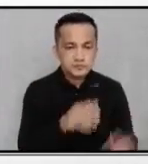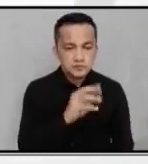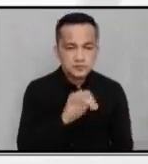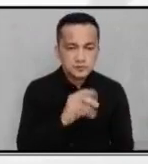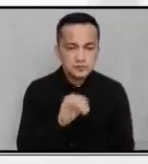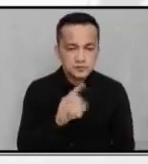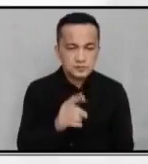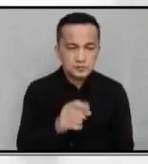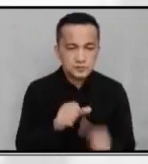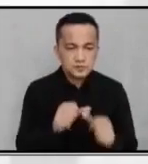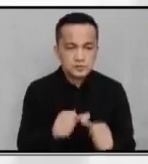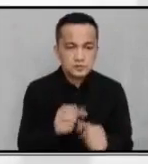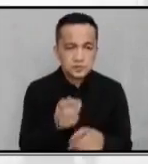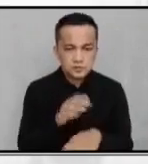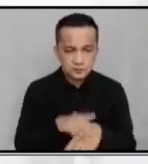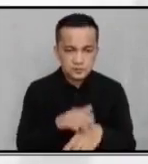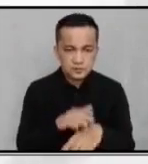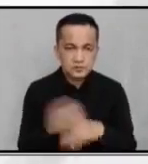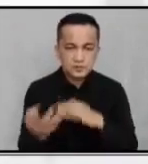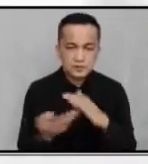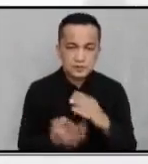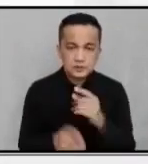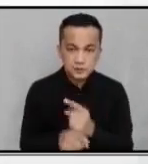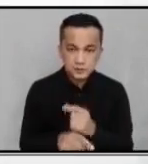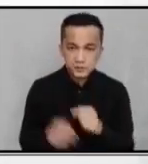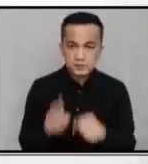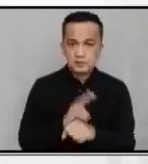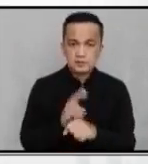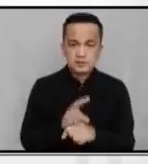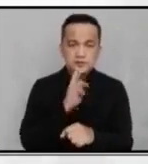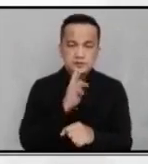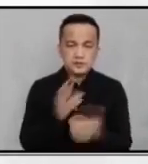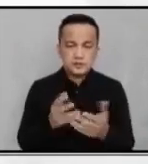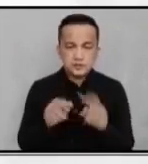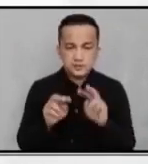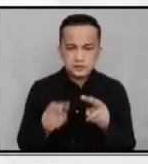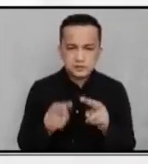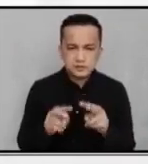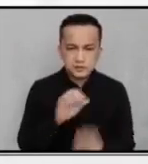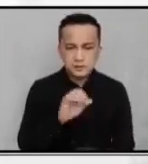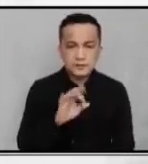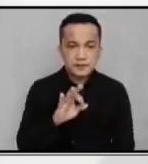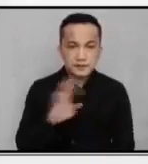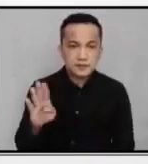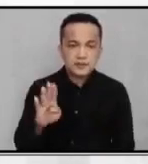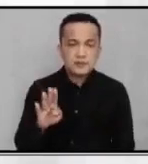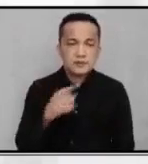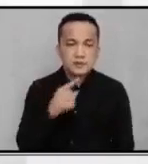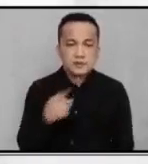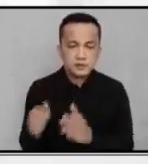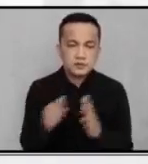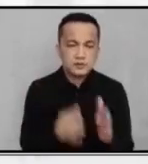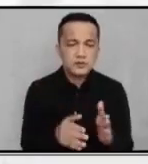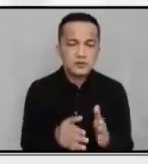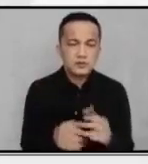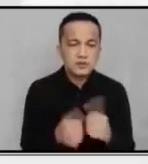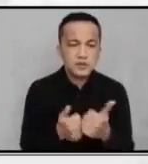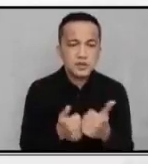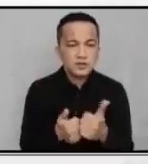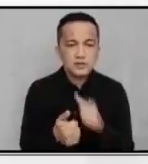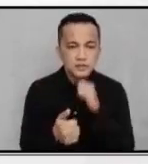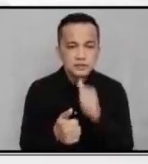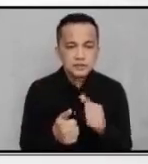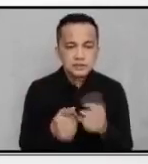sa kanilang mga consumer sa wastong paggamit ng tubig kung saan makikita sa kanilang official Facebook page ang ilang pamamaraan sa kung papaanong hindi maaaksaya